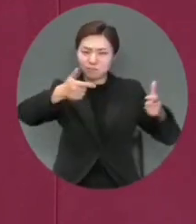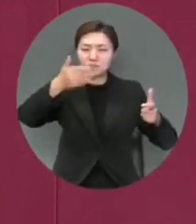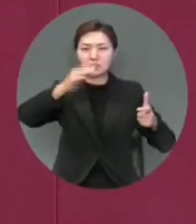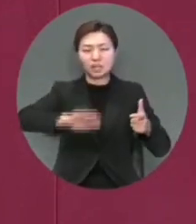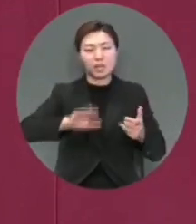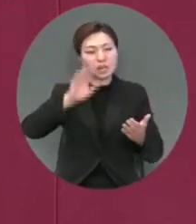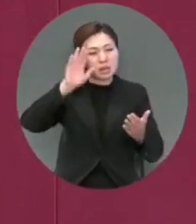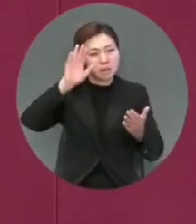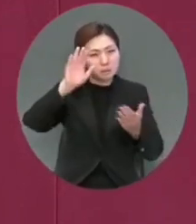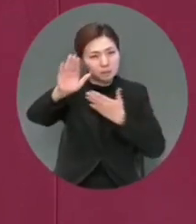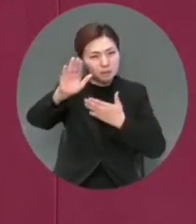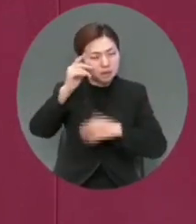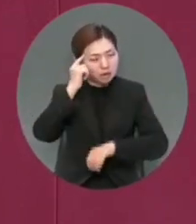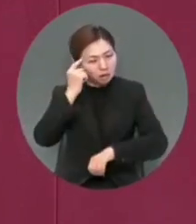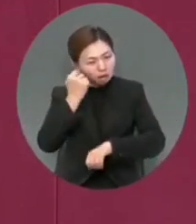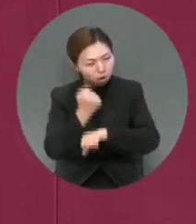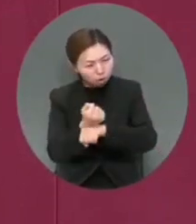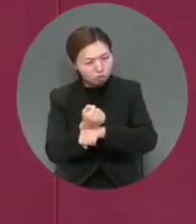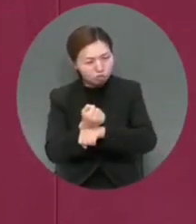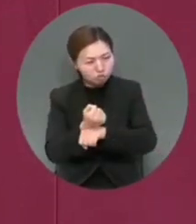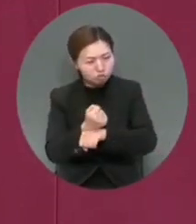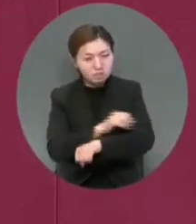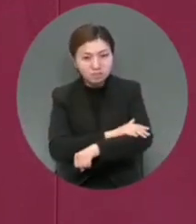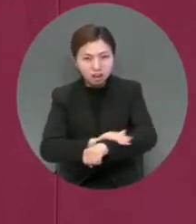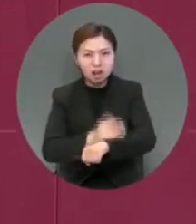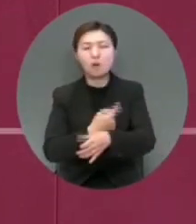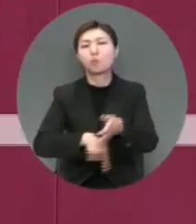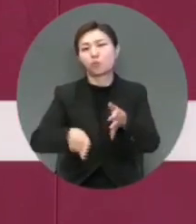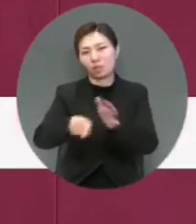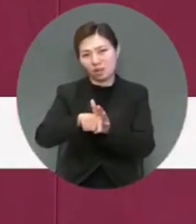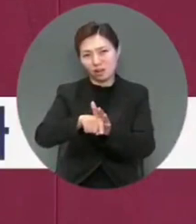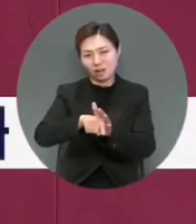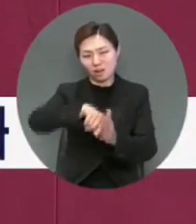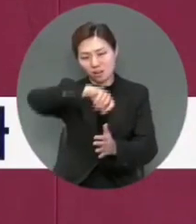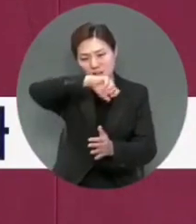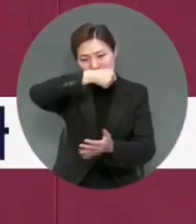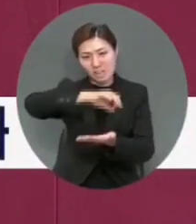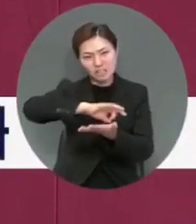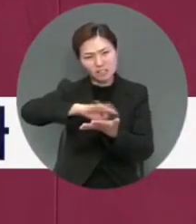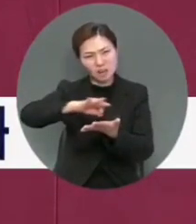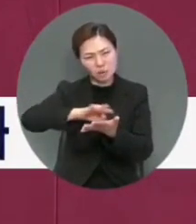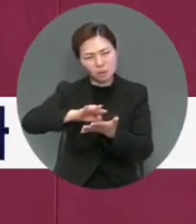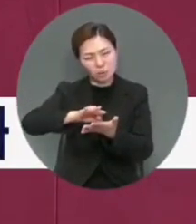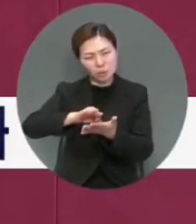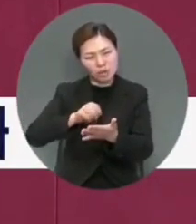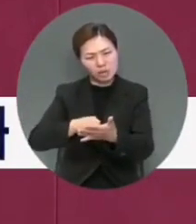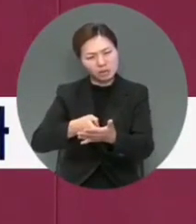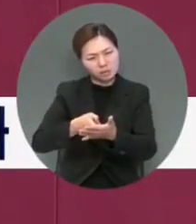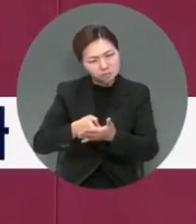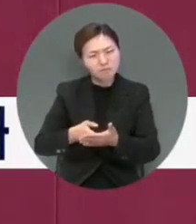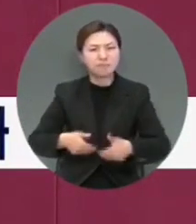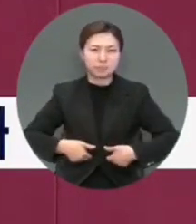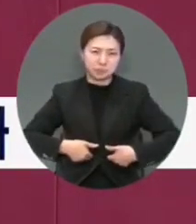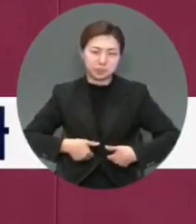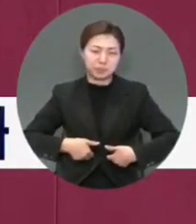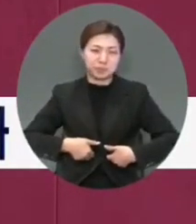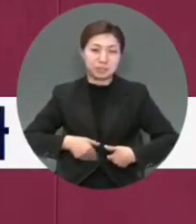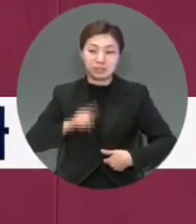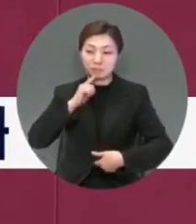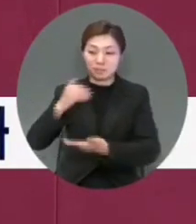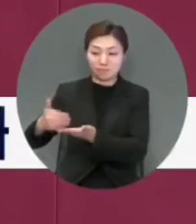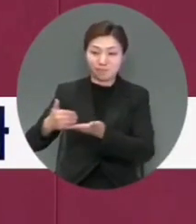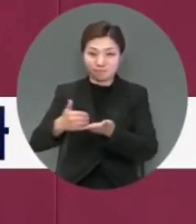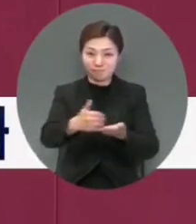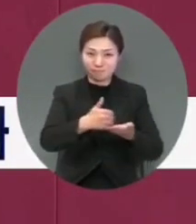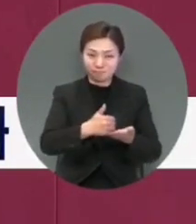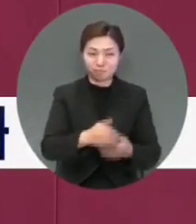위해 질적 개선과 지출 구조 조정이 시급하다는 지적이 많았습니다. 국가 R&D